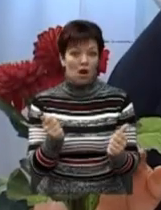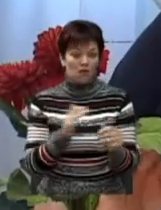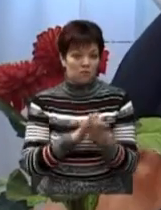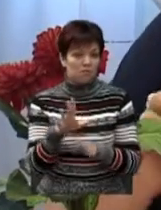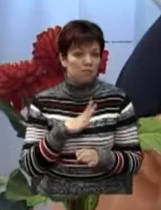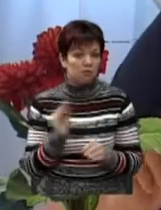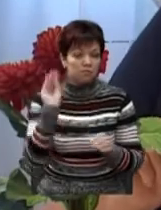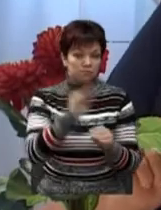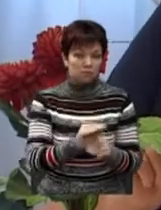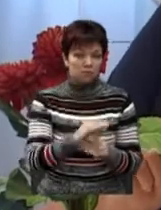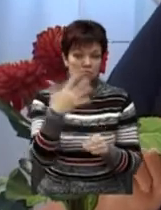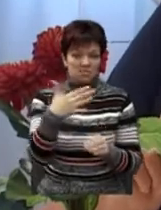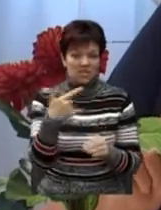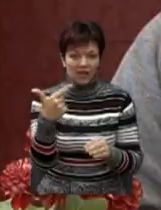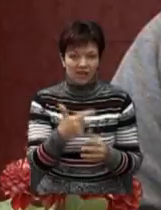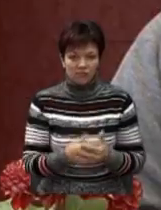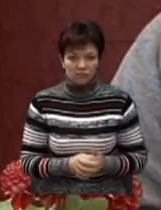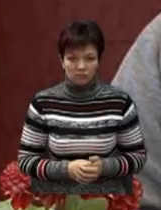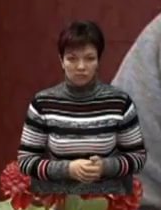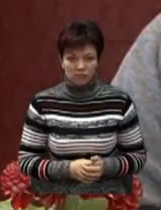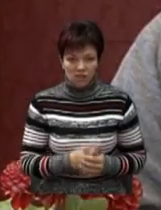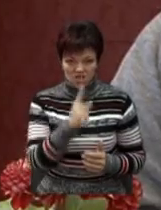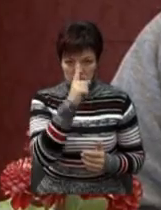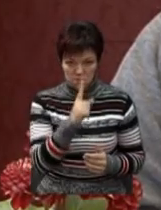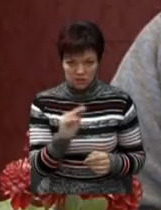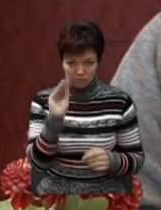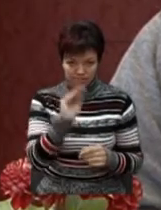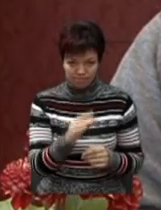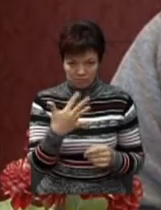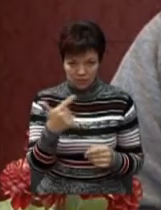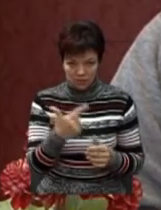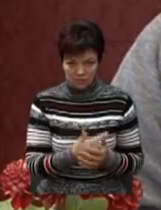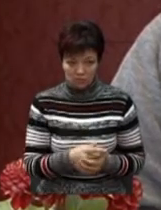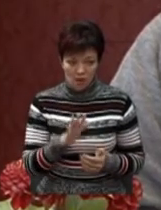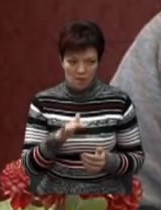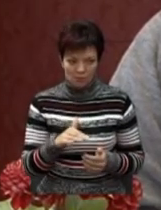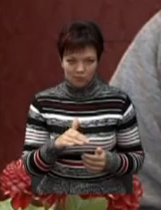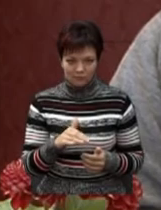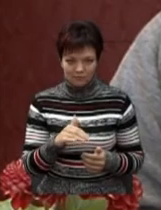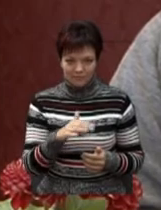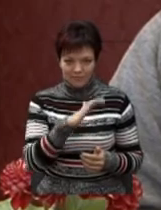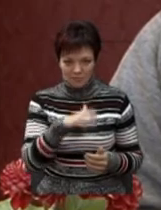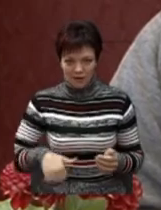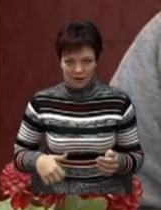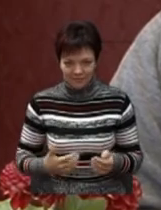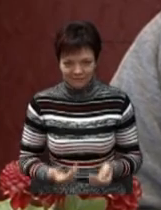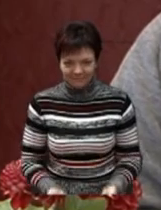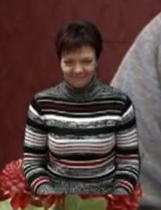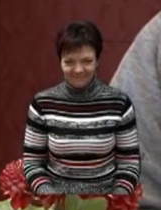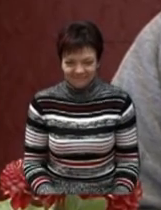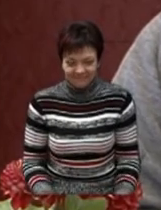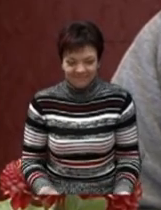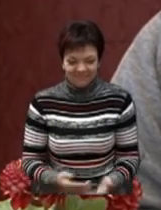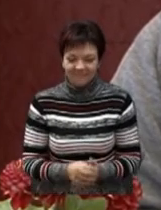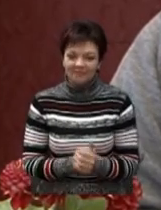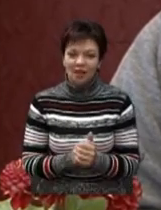рублей раз в один месяц. Повысили пенсию на один месяц, потом забрали. Теперь давайте посмотрим, как изменилась ваша